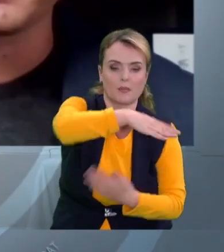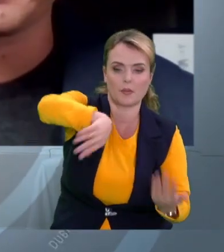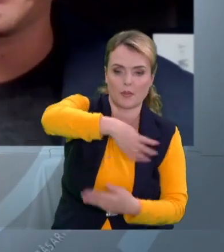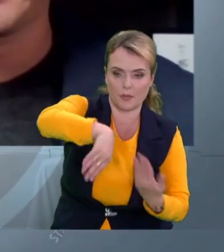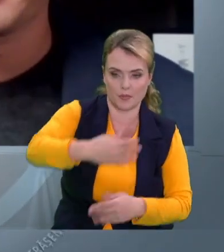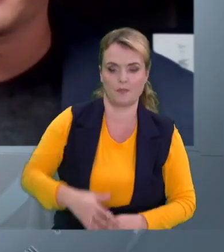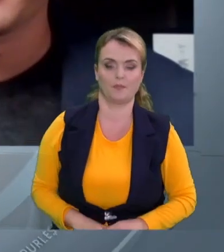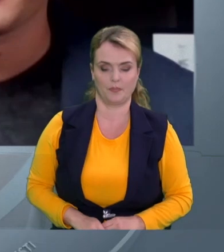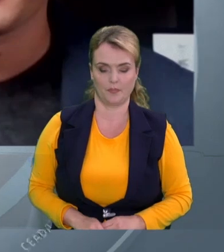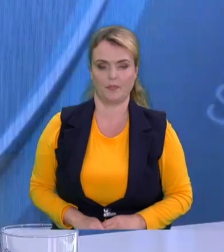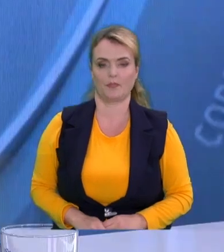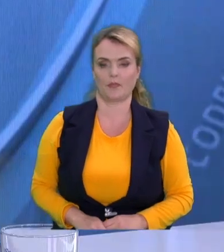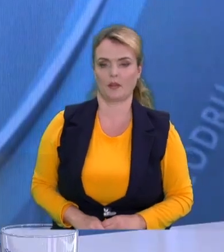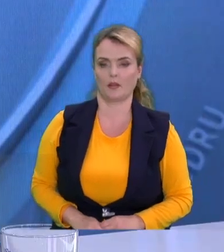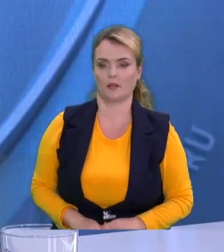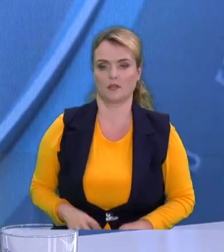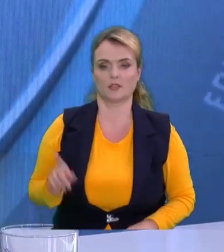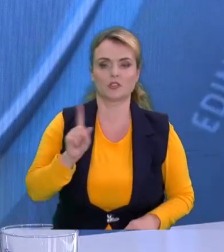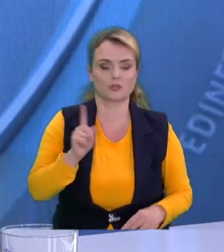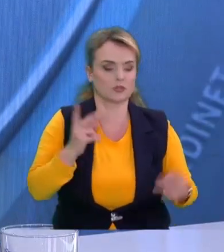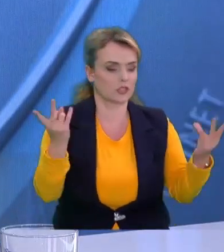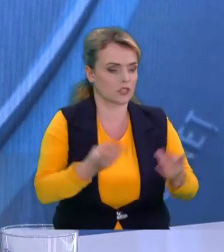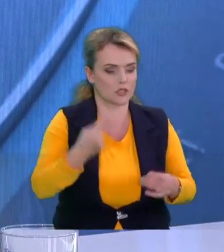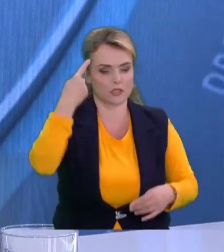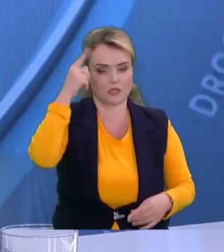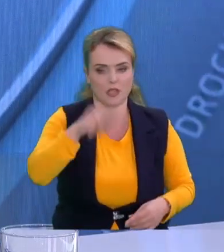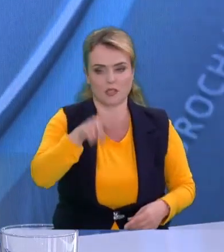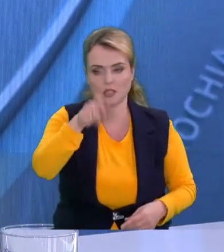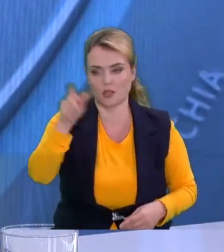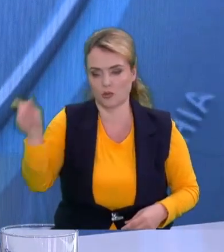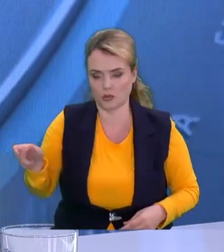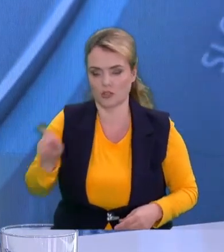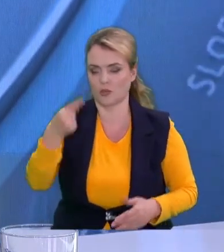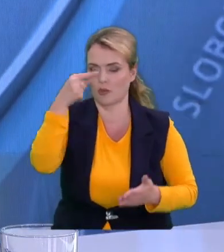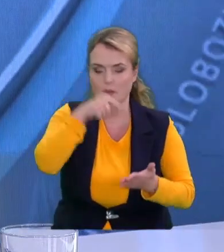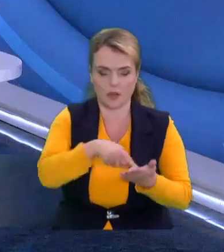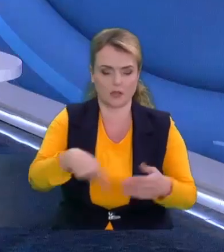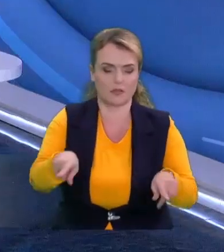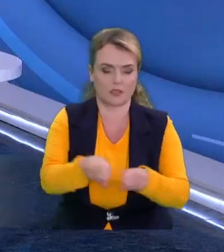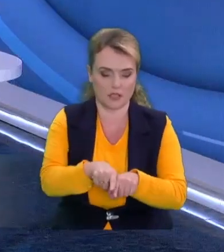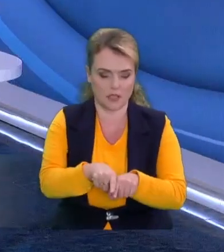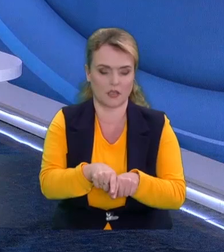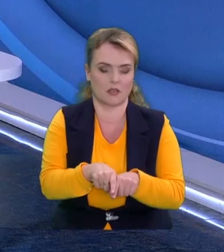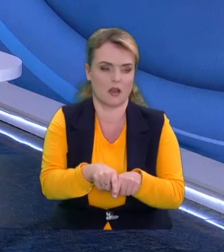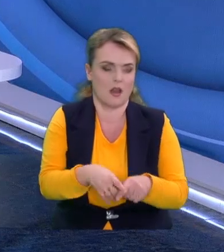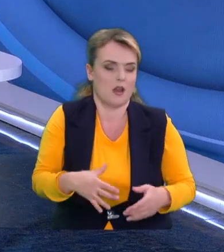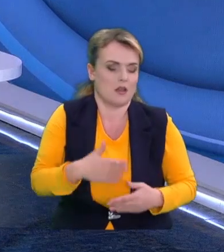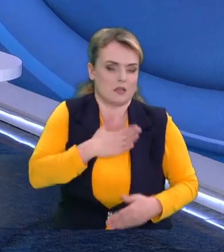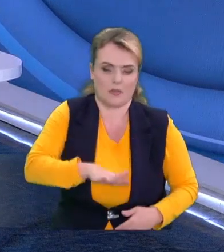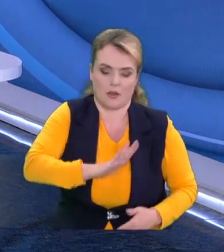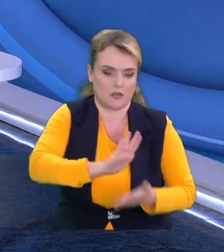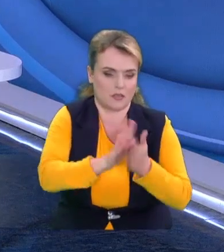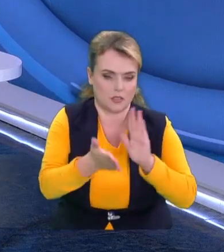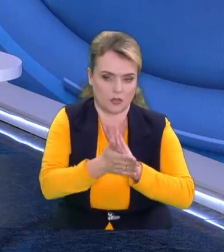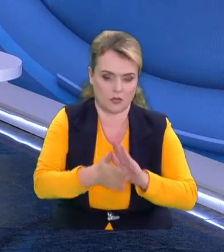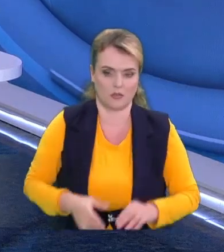forță. Ce ar trebui să știe oamenii ca să nu cadă în aceste capcane și să nu-și pună viața în pericol